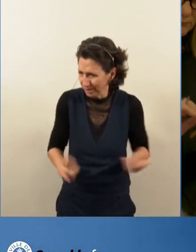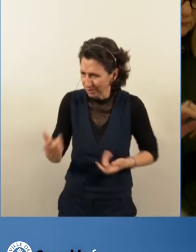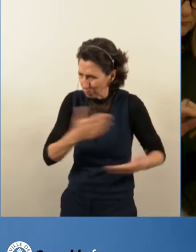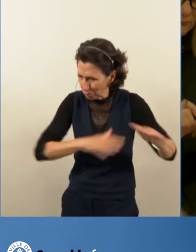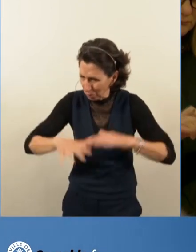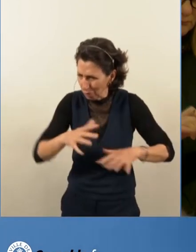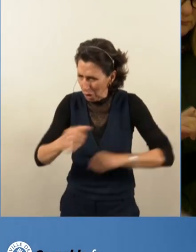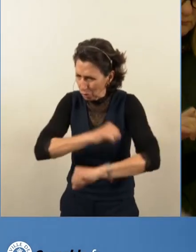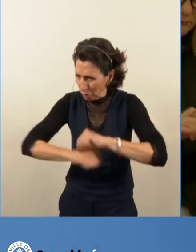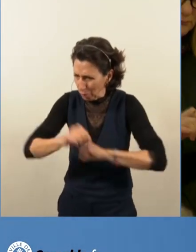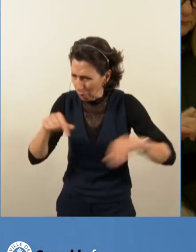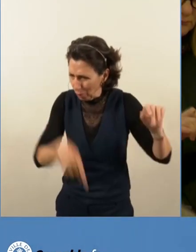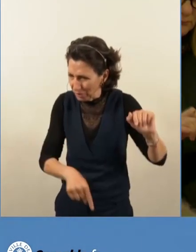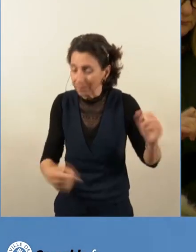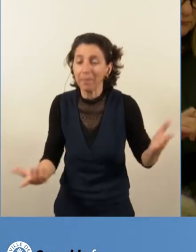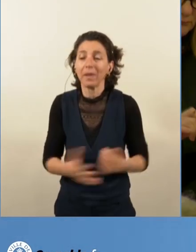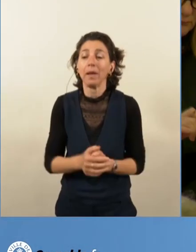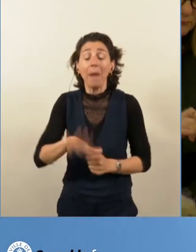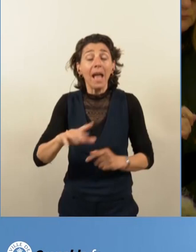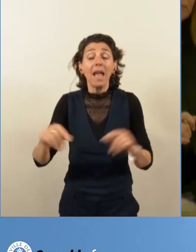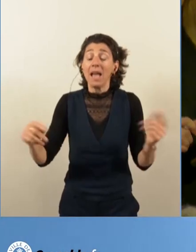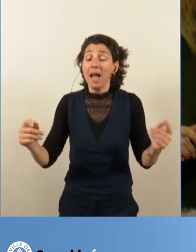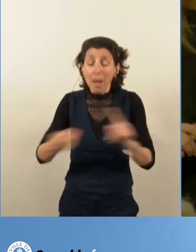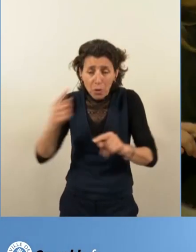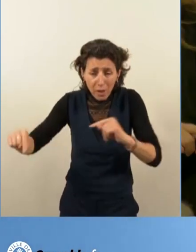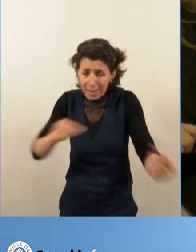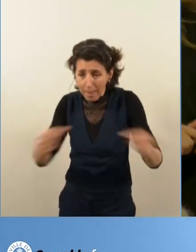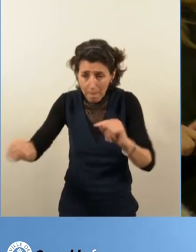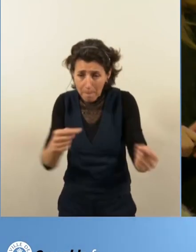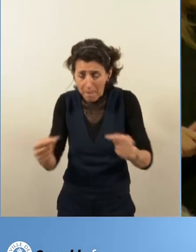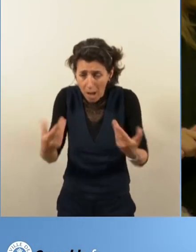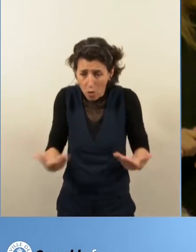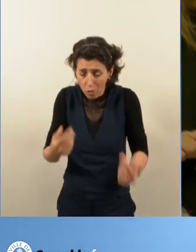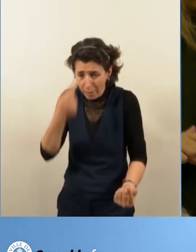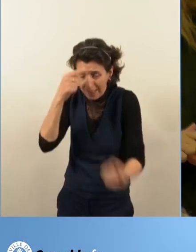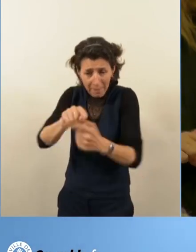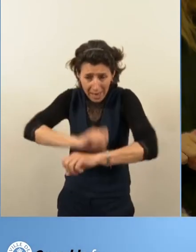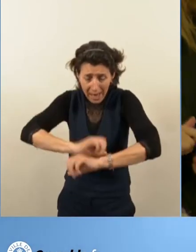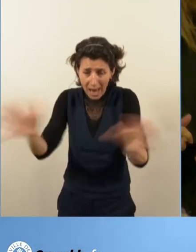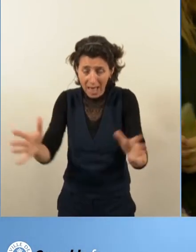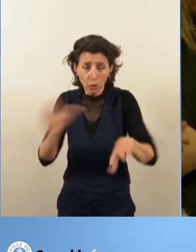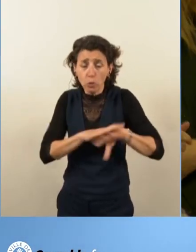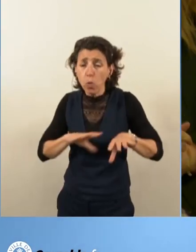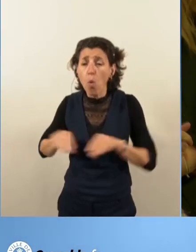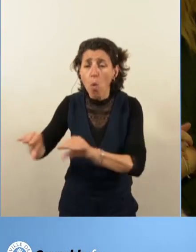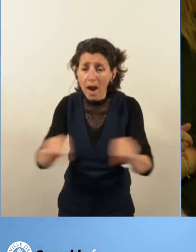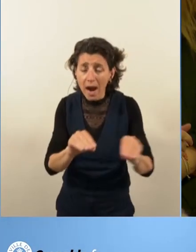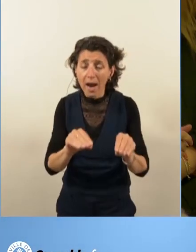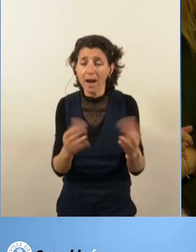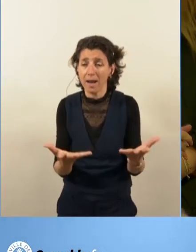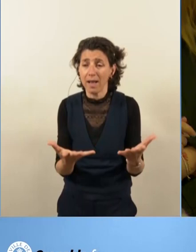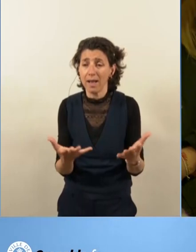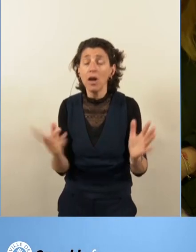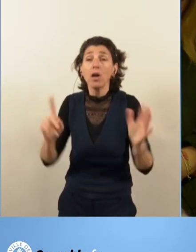je voudrais simplement porter le débat mes chers collègues sur l'application concrète des droits culturels en termes de tarification puisque